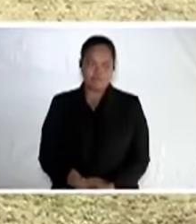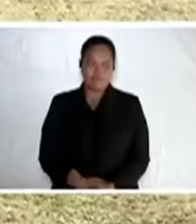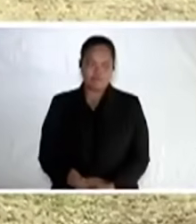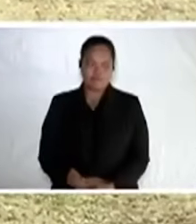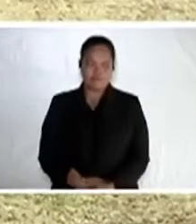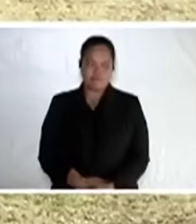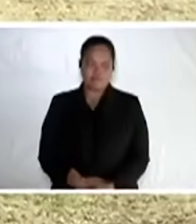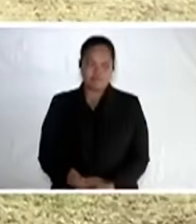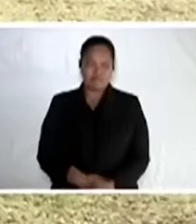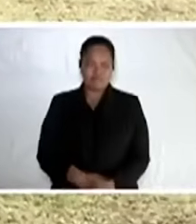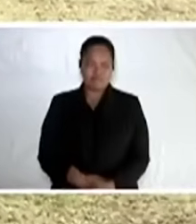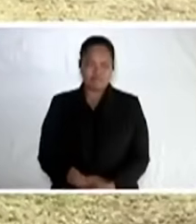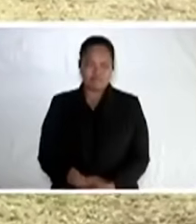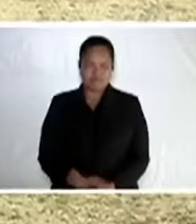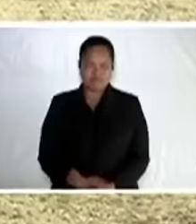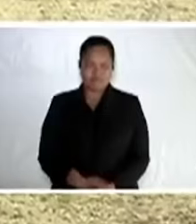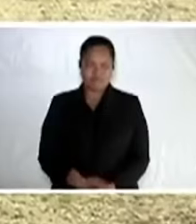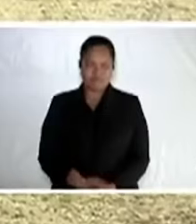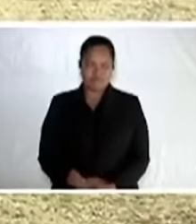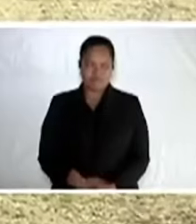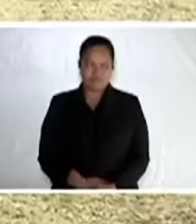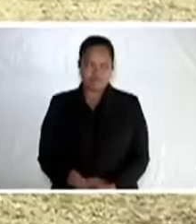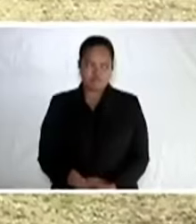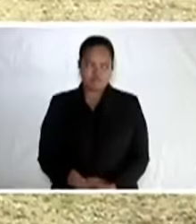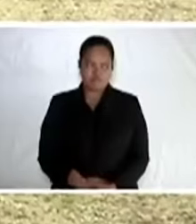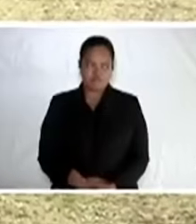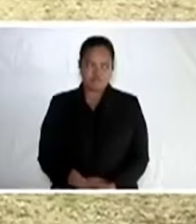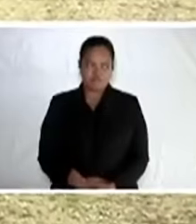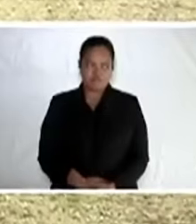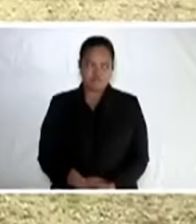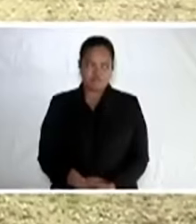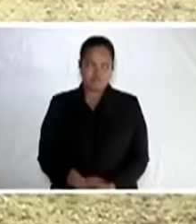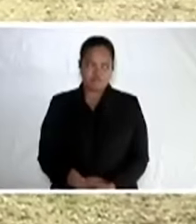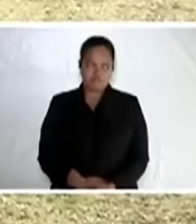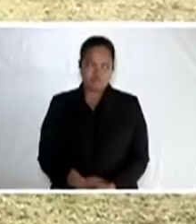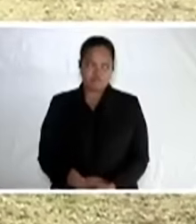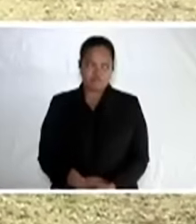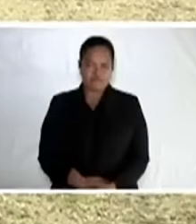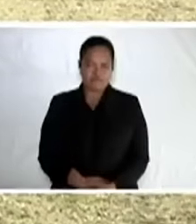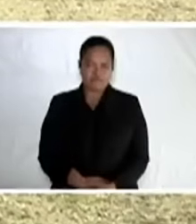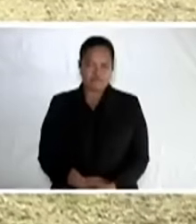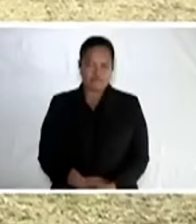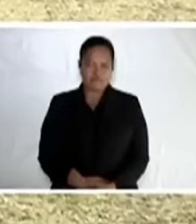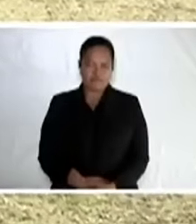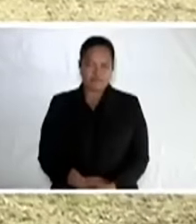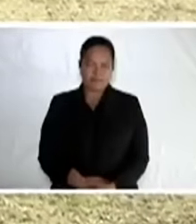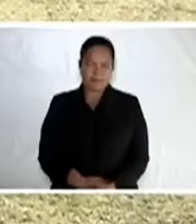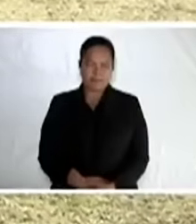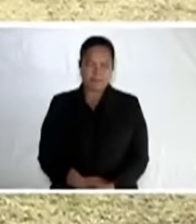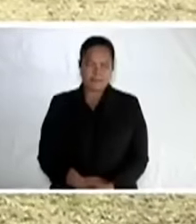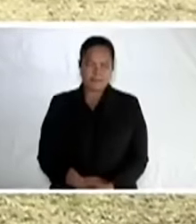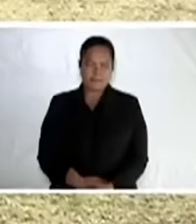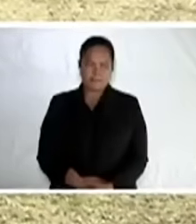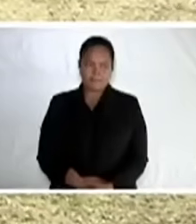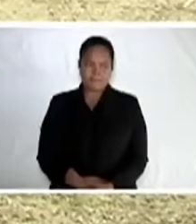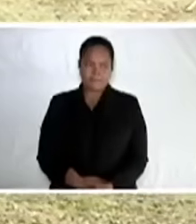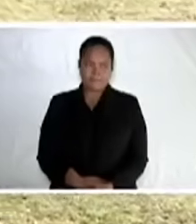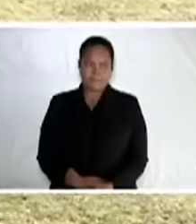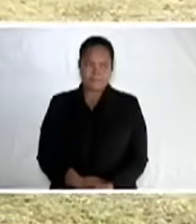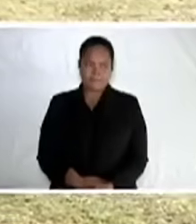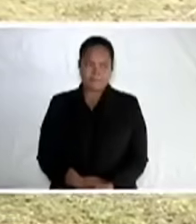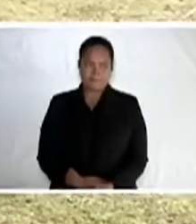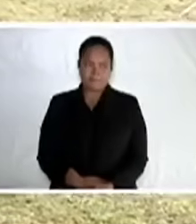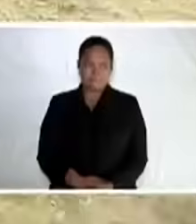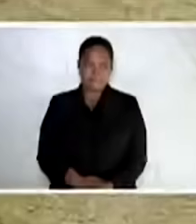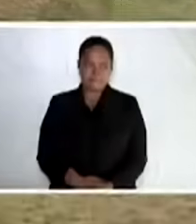इन्हें सलामी दे रहे हैं और इनके प्रति अपना नतमस्तक झुकाते हैं। मतलब ये कि गर्व से एक तरफ हमारा